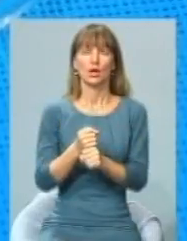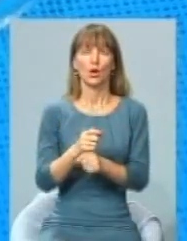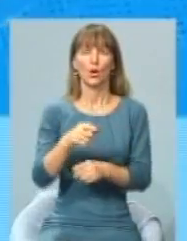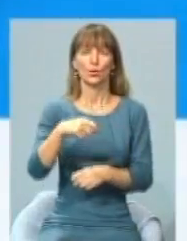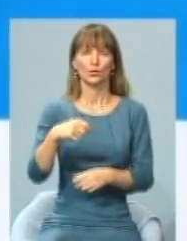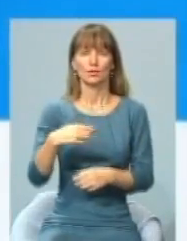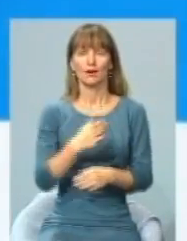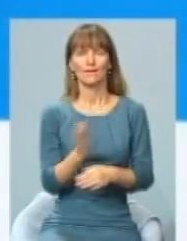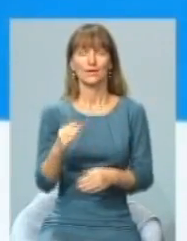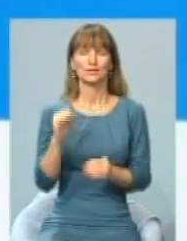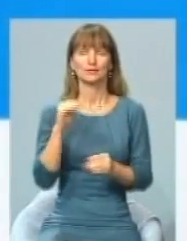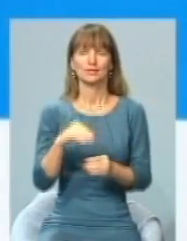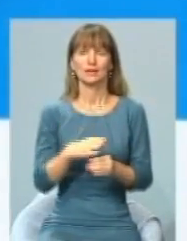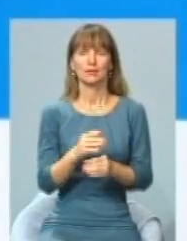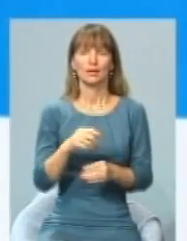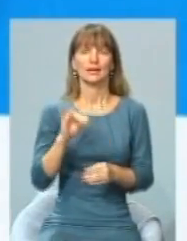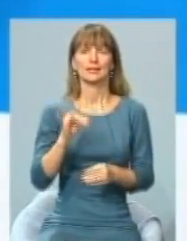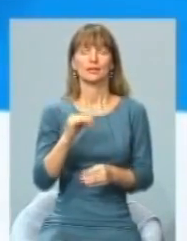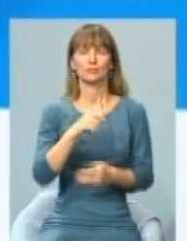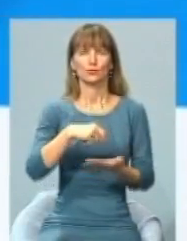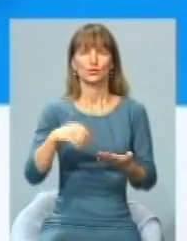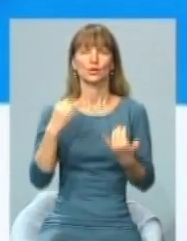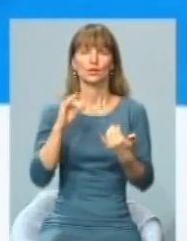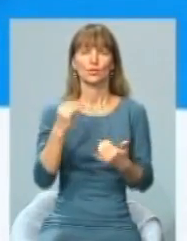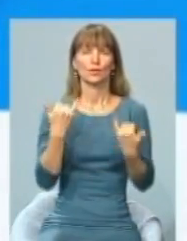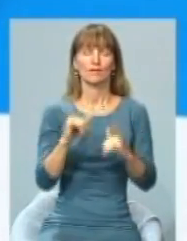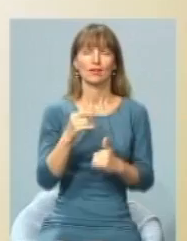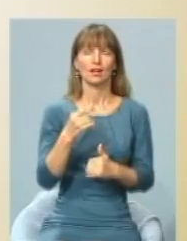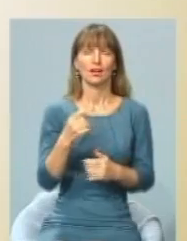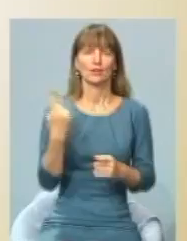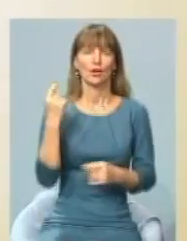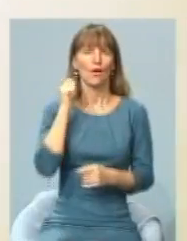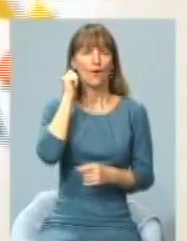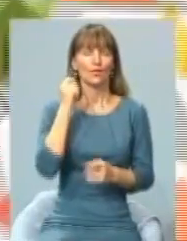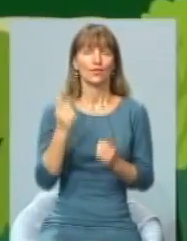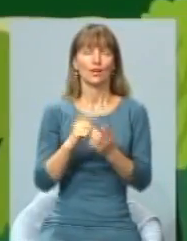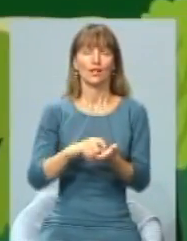готова. Вставте пасту і пишіть та здивовуйте однокласників.